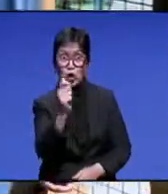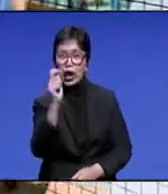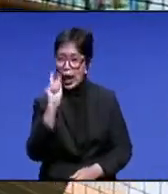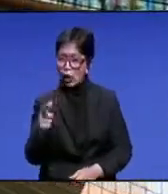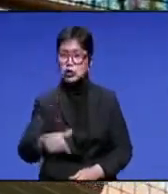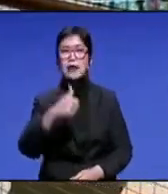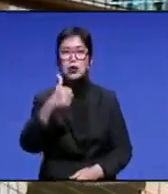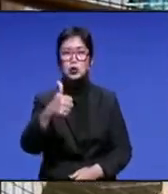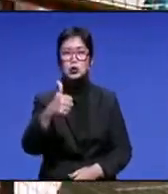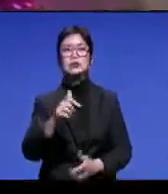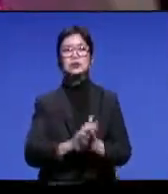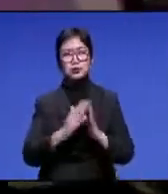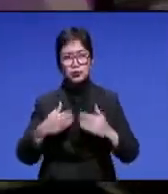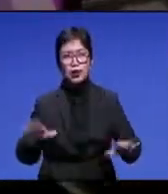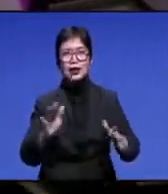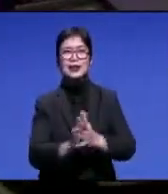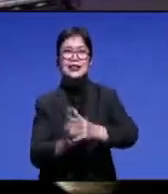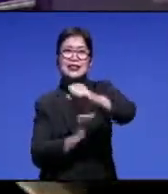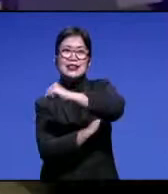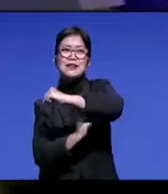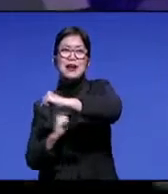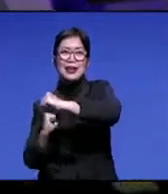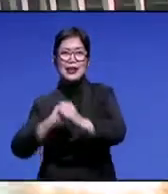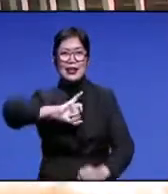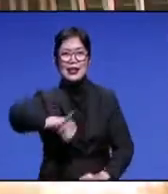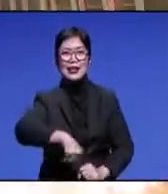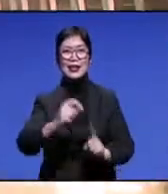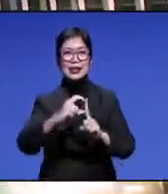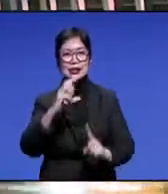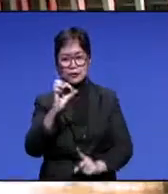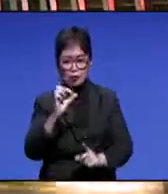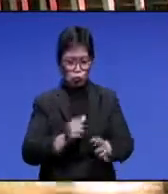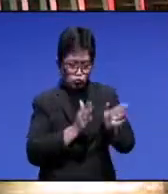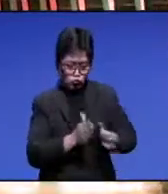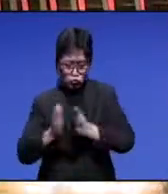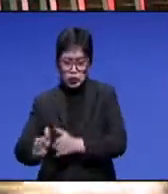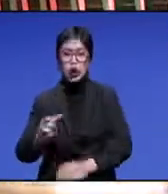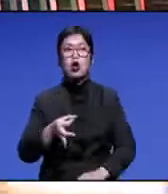mengharapkan kehadiran JPO artistik menjadi babak baru dalam penataan kota Jakarta lebih indah.